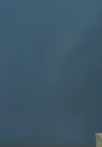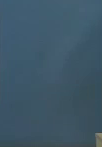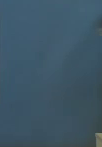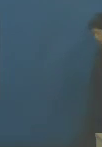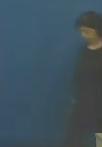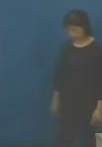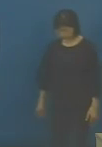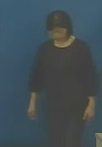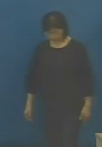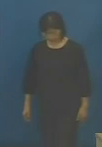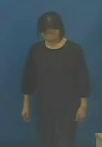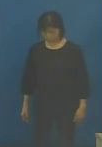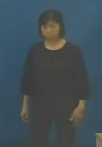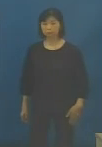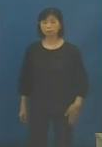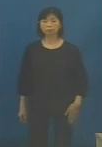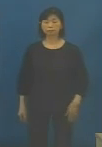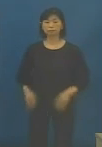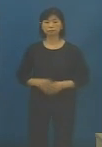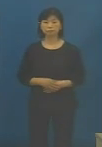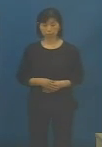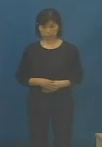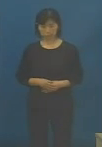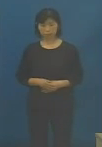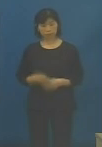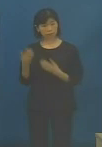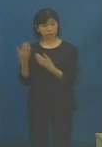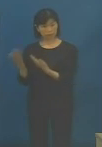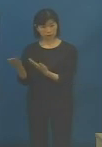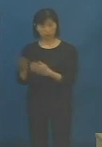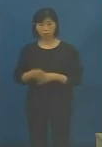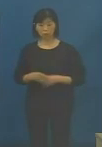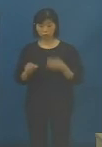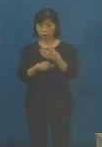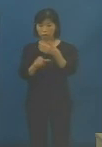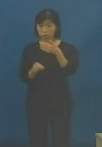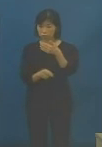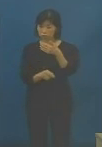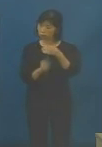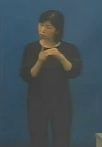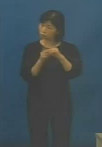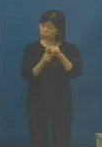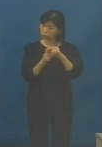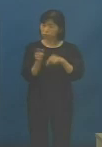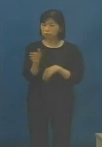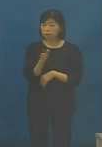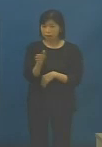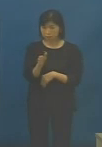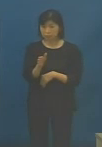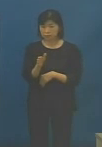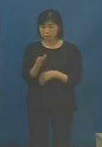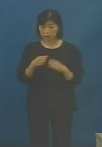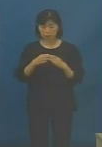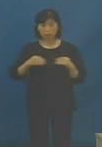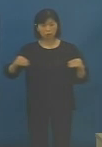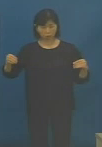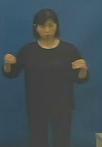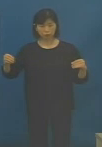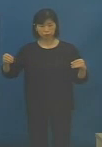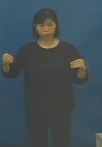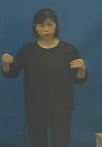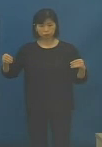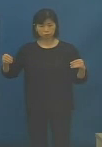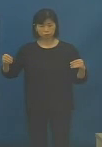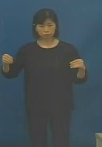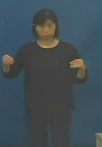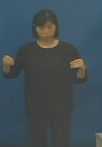まさにこの9月の半ばに日本海新聞の佐々木です。まさにこの9月の半ばにはですね、全国にこの全数把